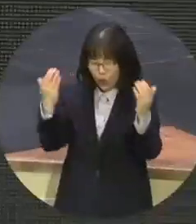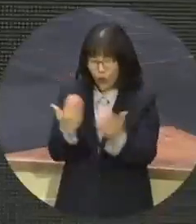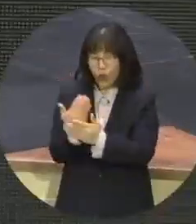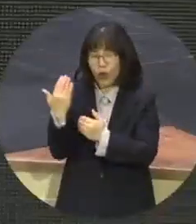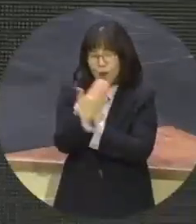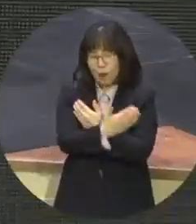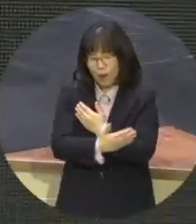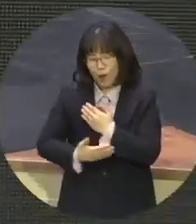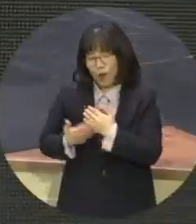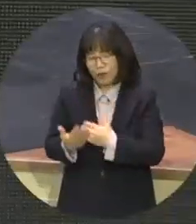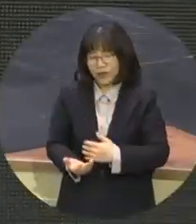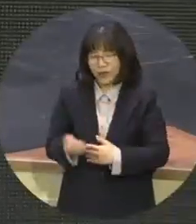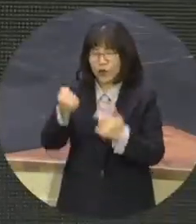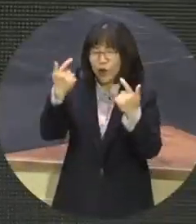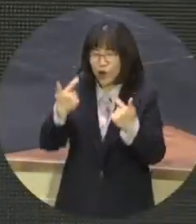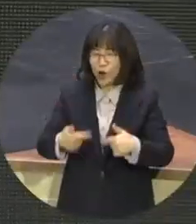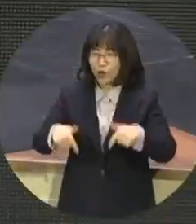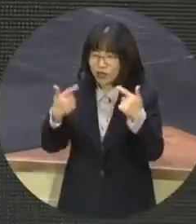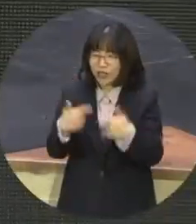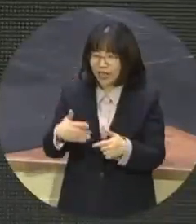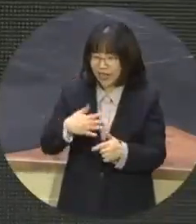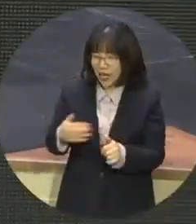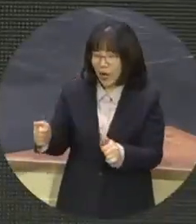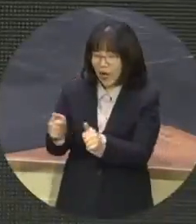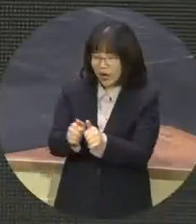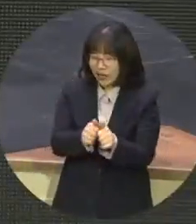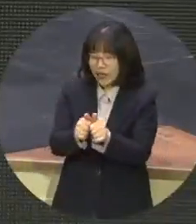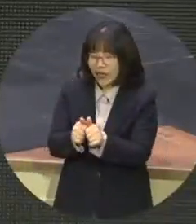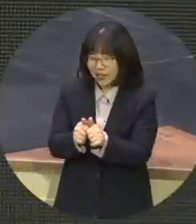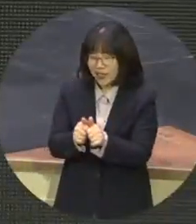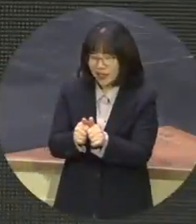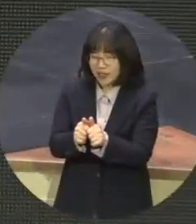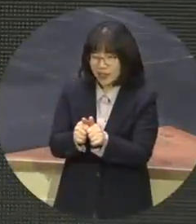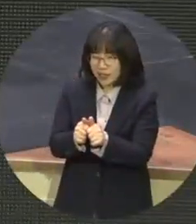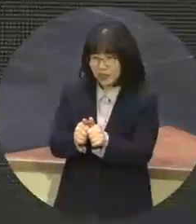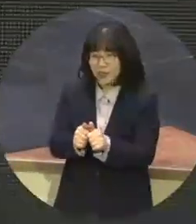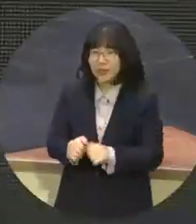온몸으로 언제나 곁에 계시잖아요.